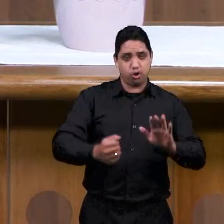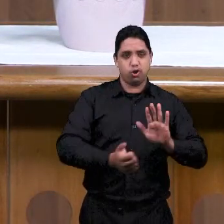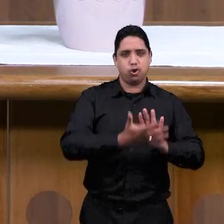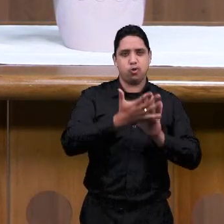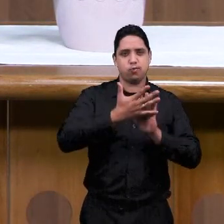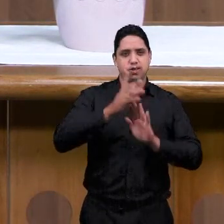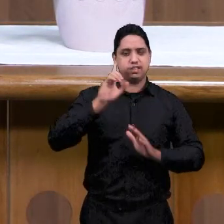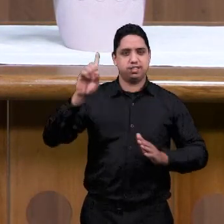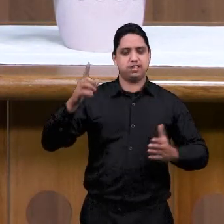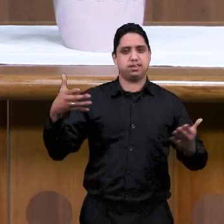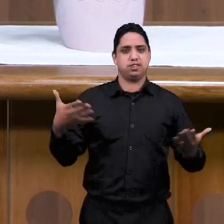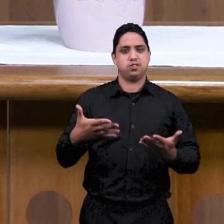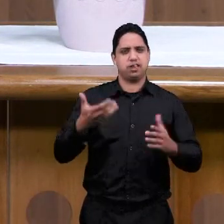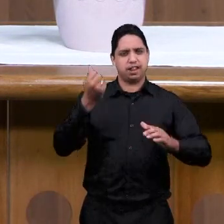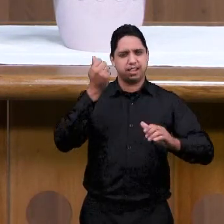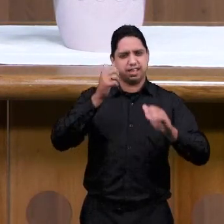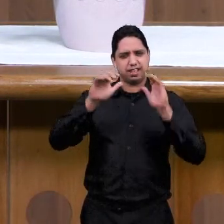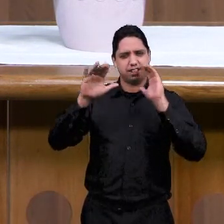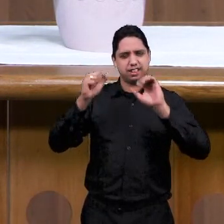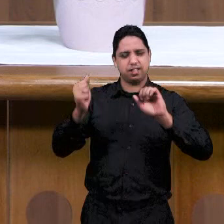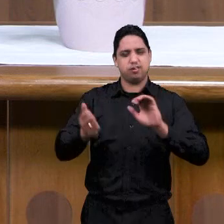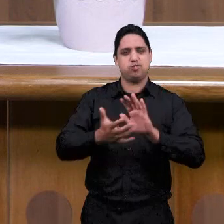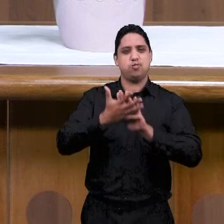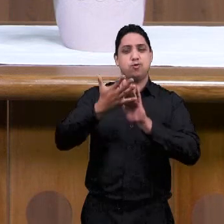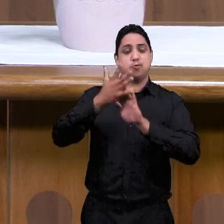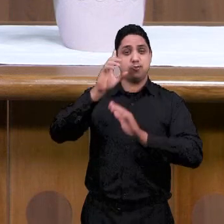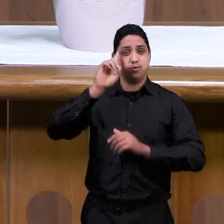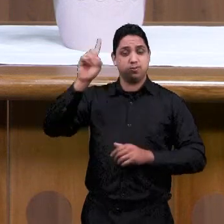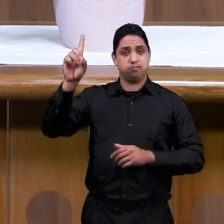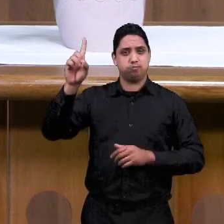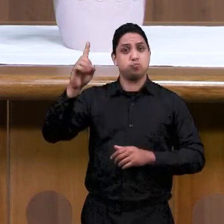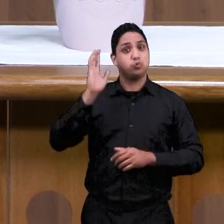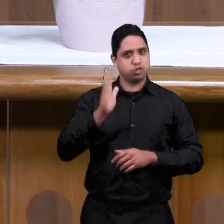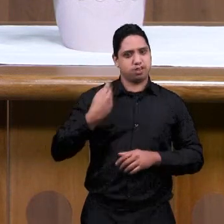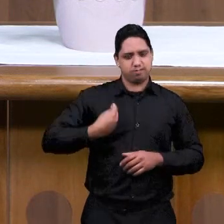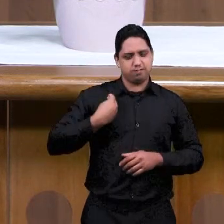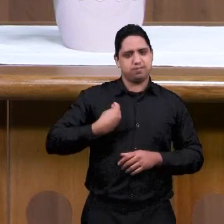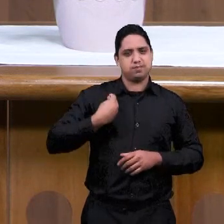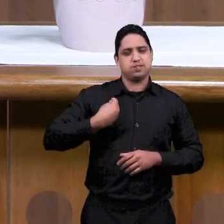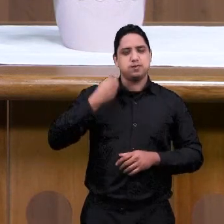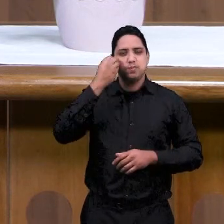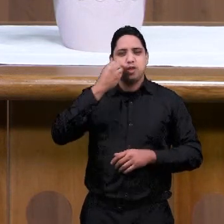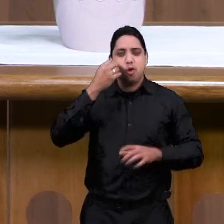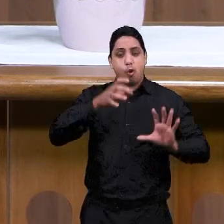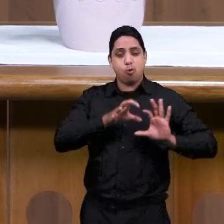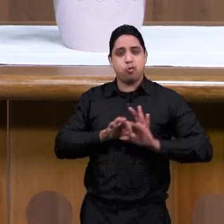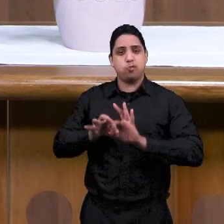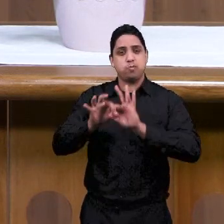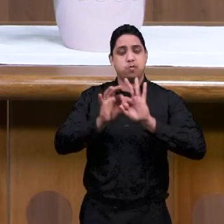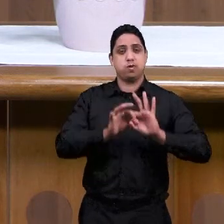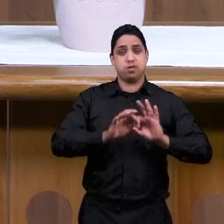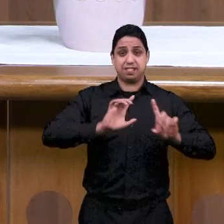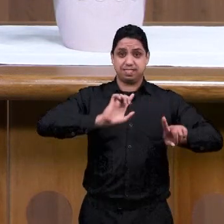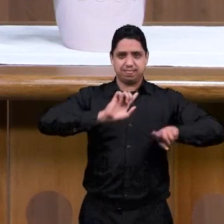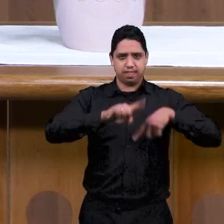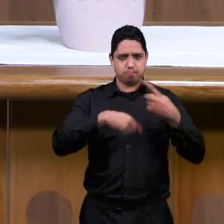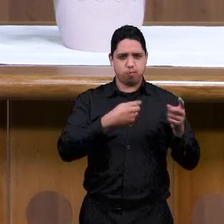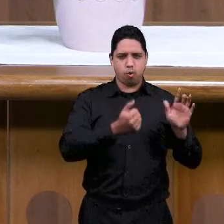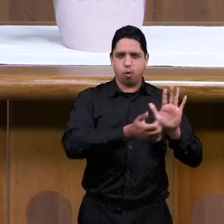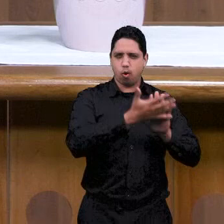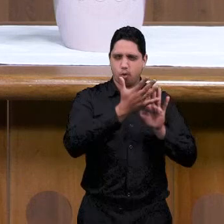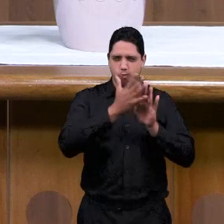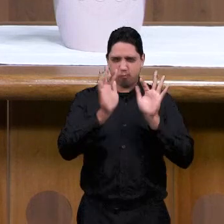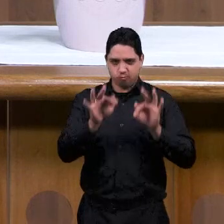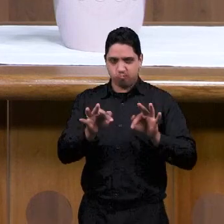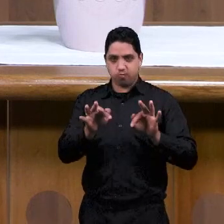maintenant. Nous allons chanter un chant de louange et d'adoration au nom du Seigneur. En vivant déjà cette expérience de communion, et dans la